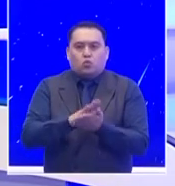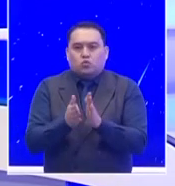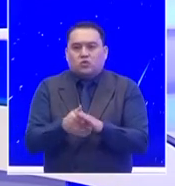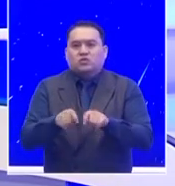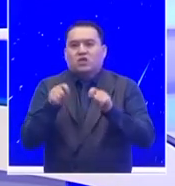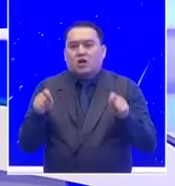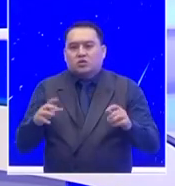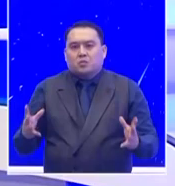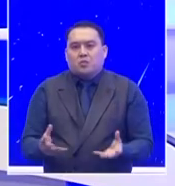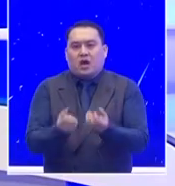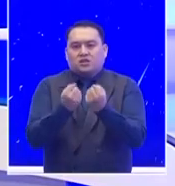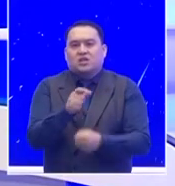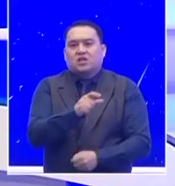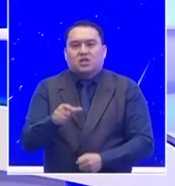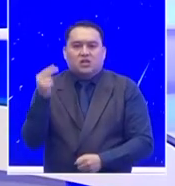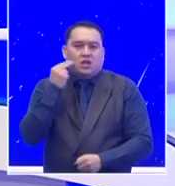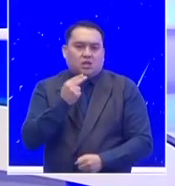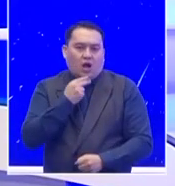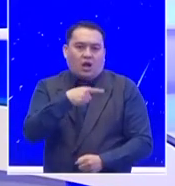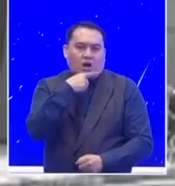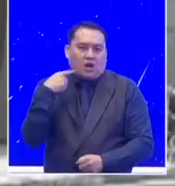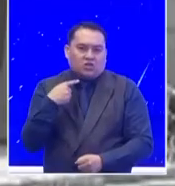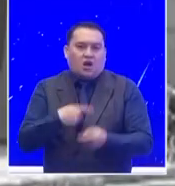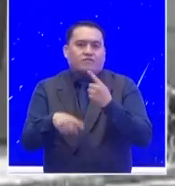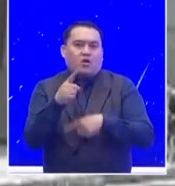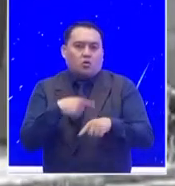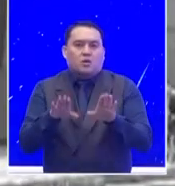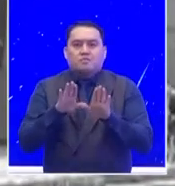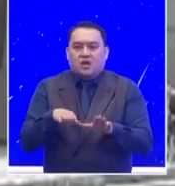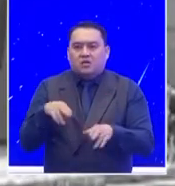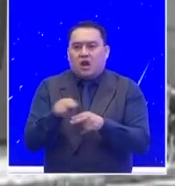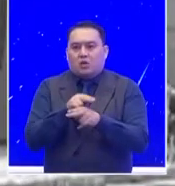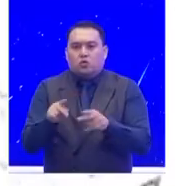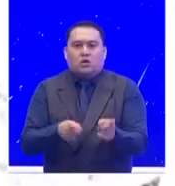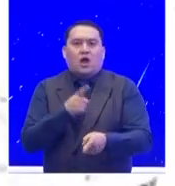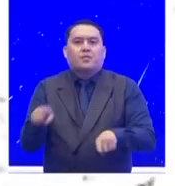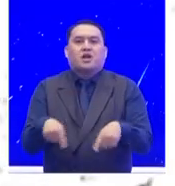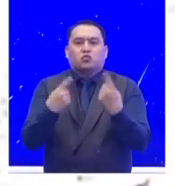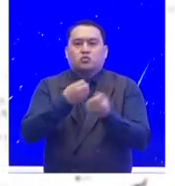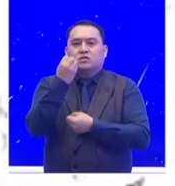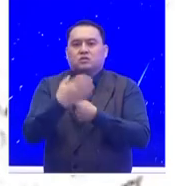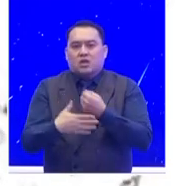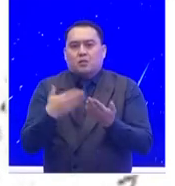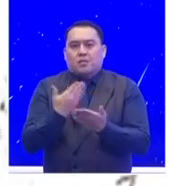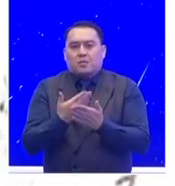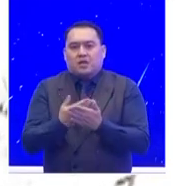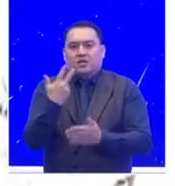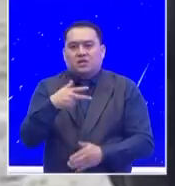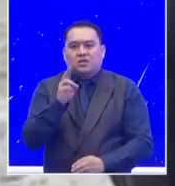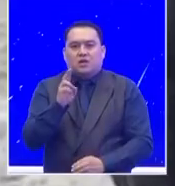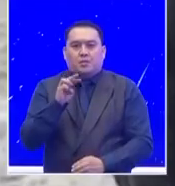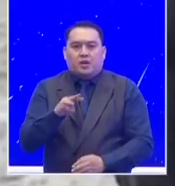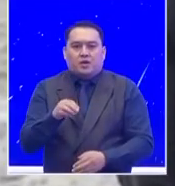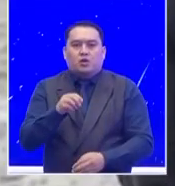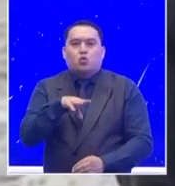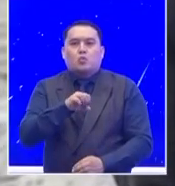условия созданы для эвакуированных из Китая россиян. Их разместили в лечебно-реабилитационном центре примерно в 30 километрах